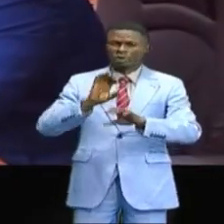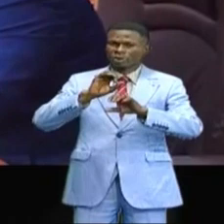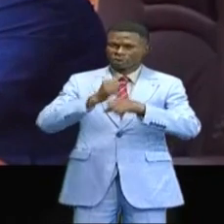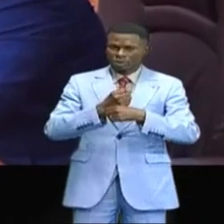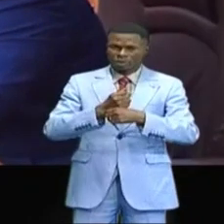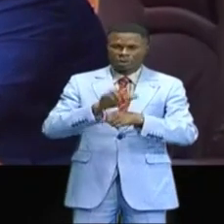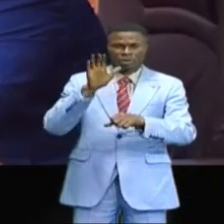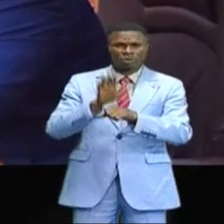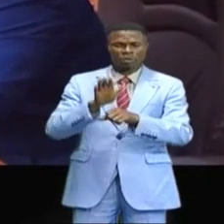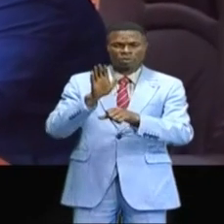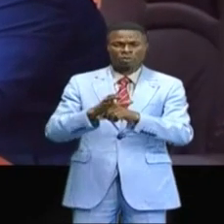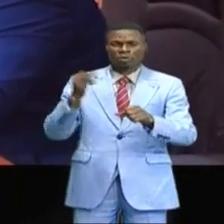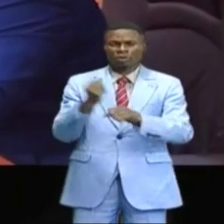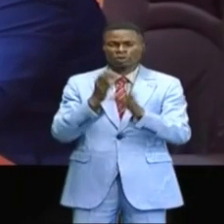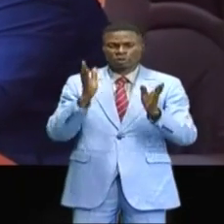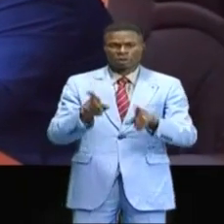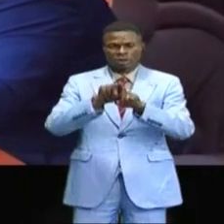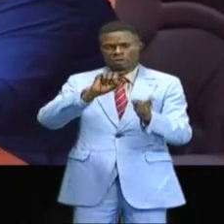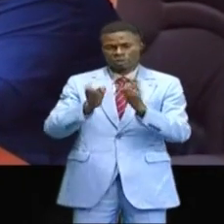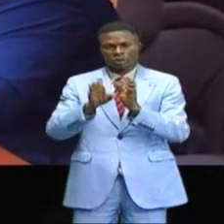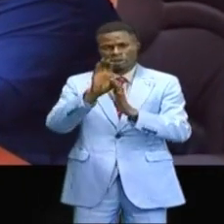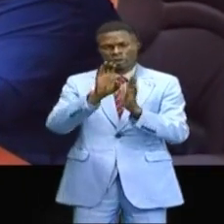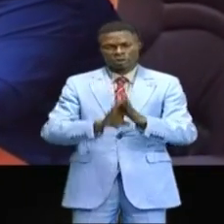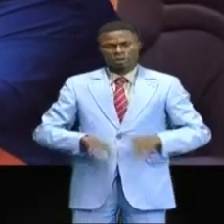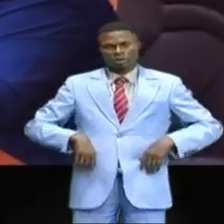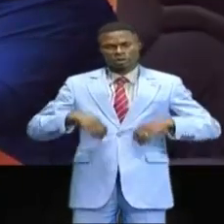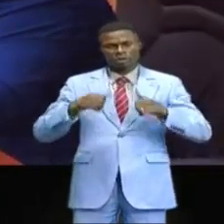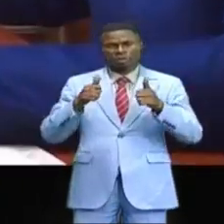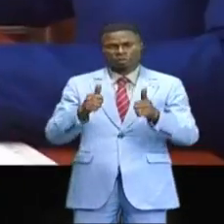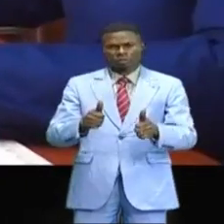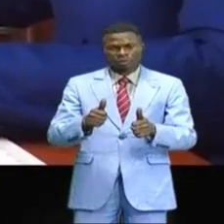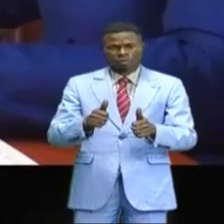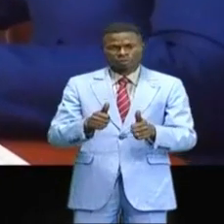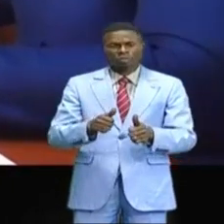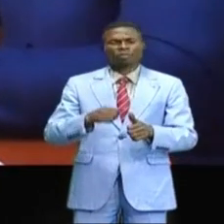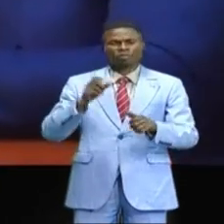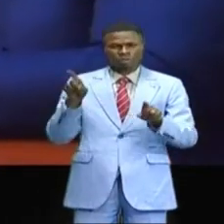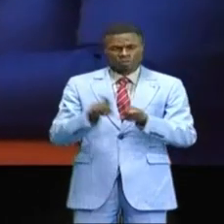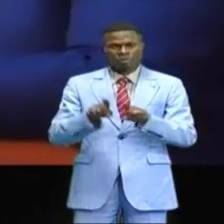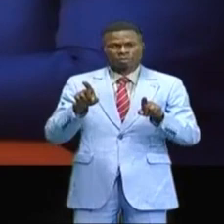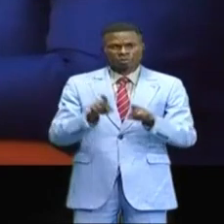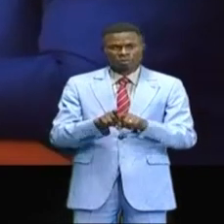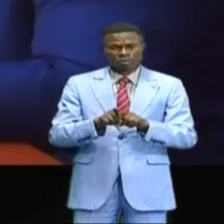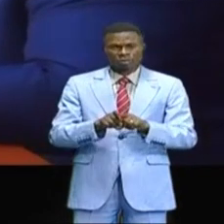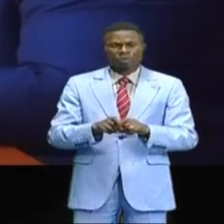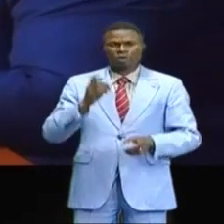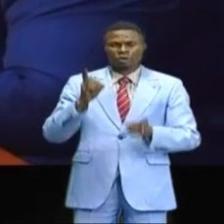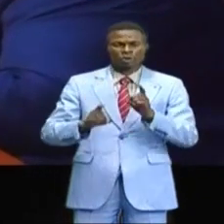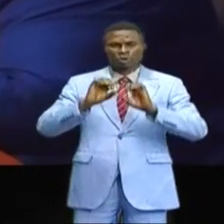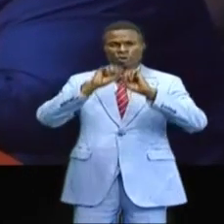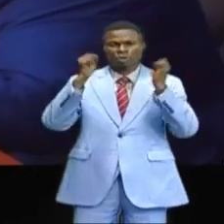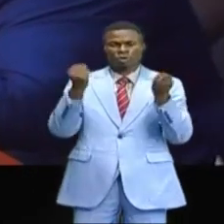des milliers d'emplois et d'amélioration de conditions de vie consécutives à la dynamique